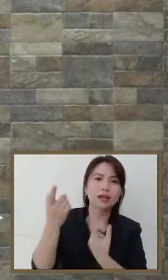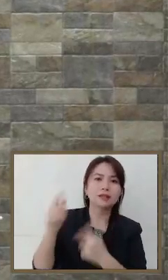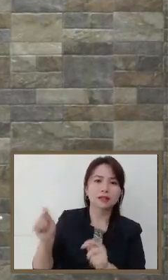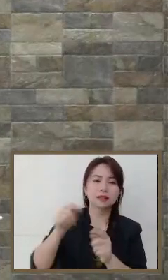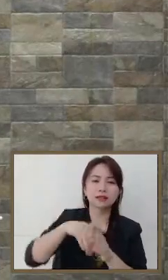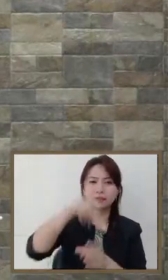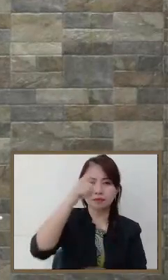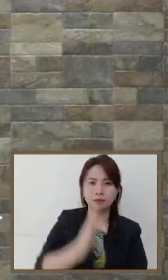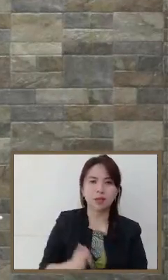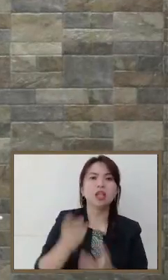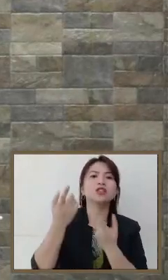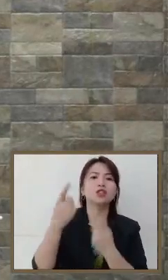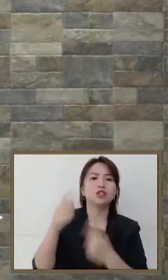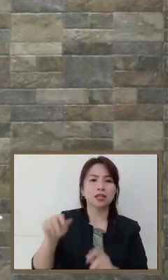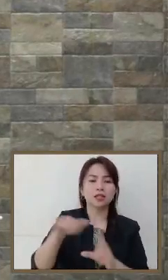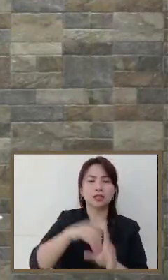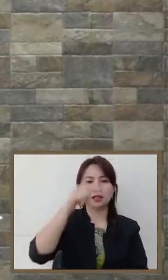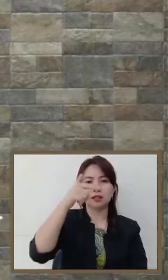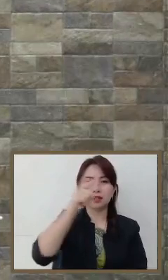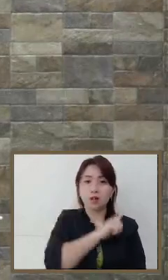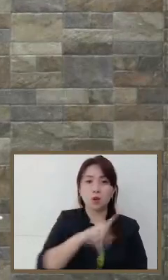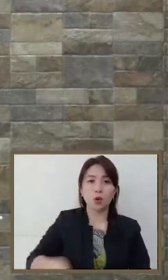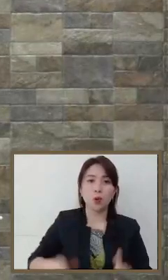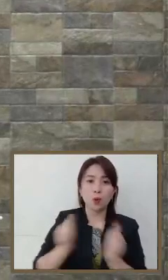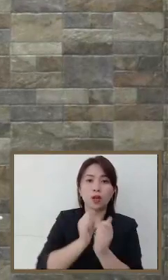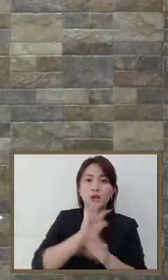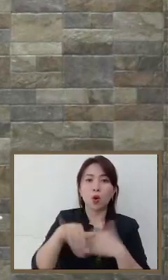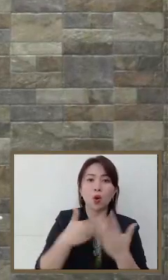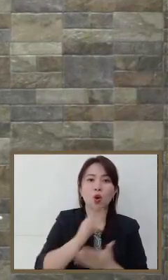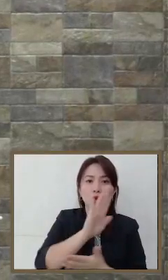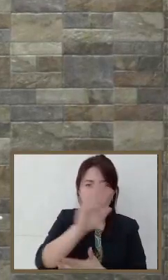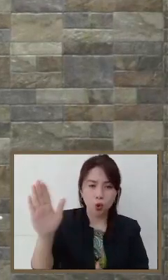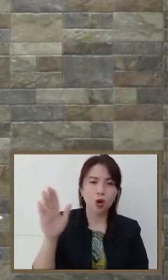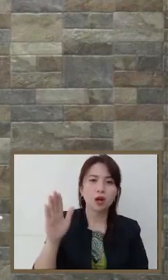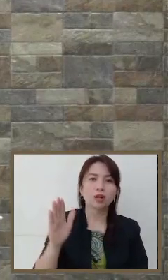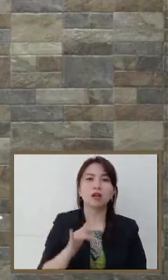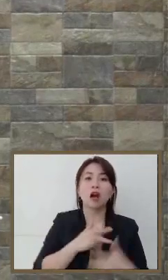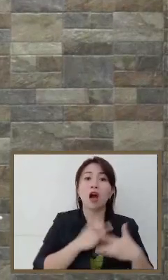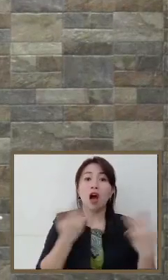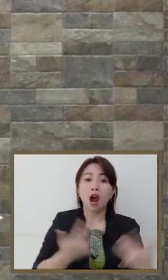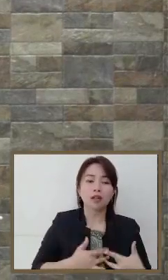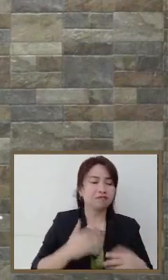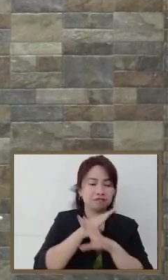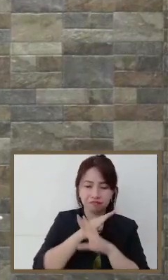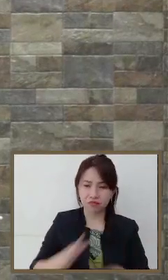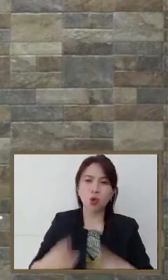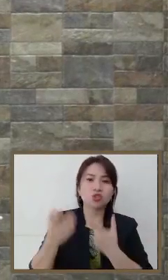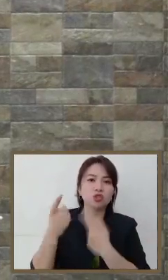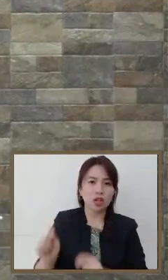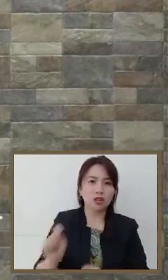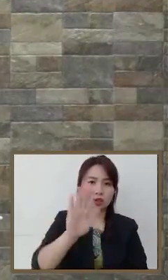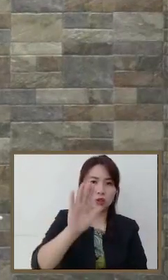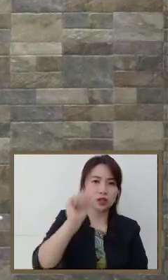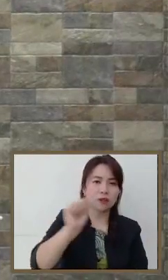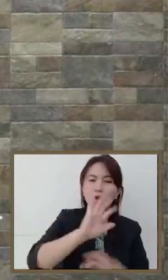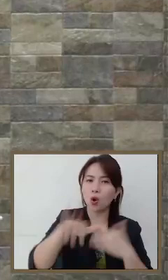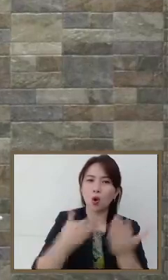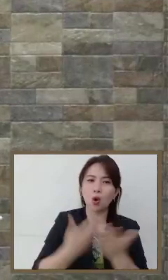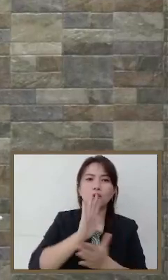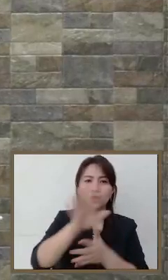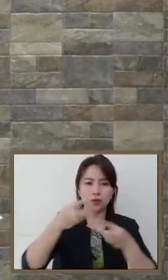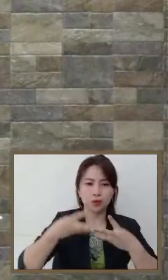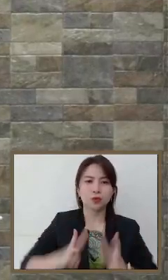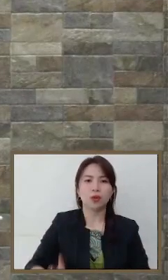with all TH and lean not unto TH own and all in all thy ways acknowledge him and he shall